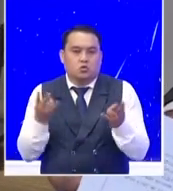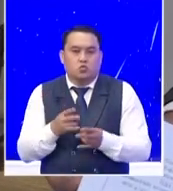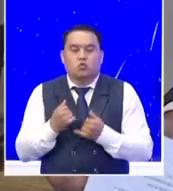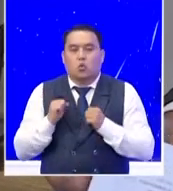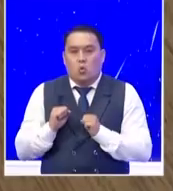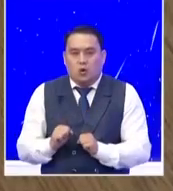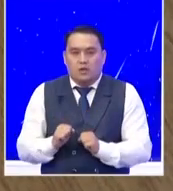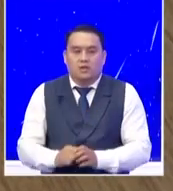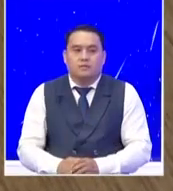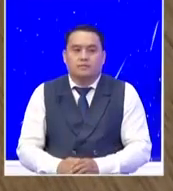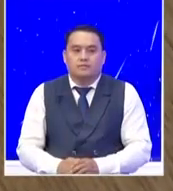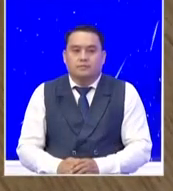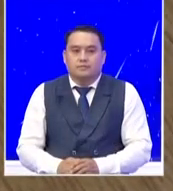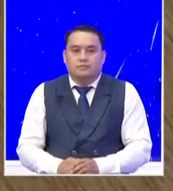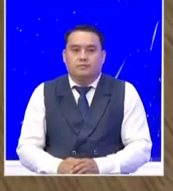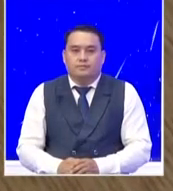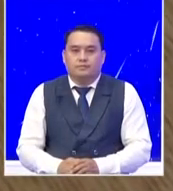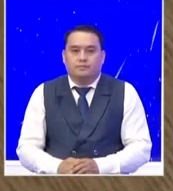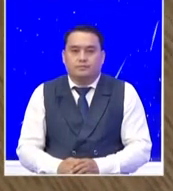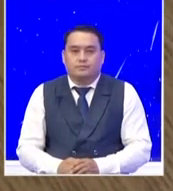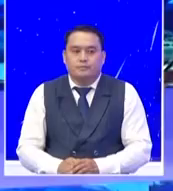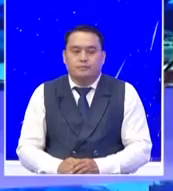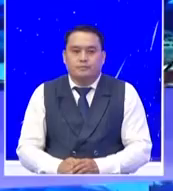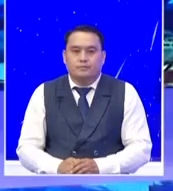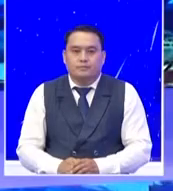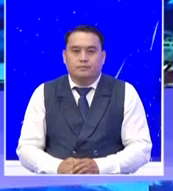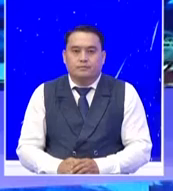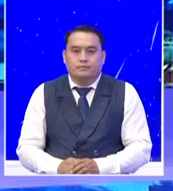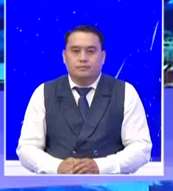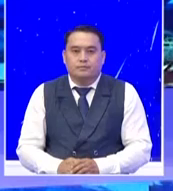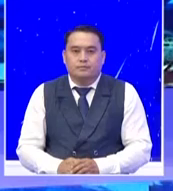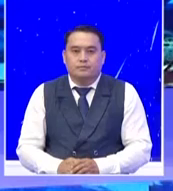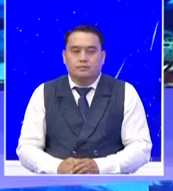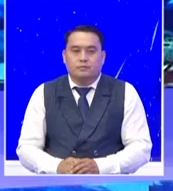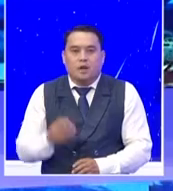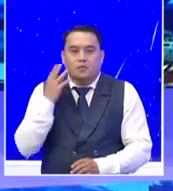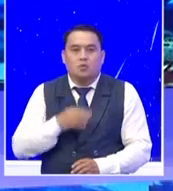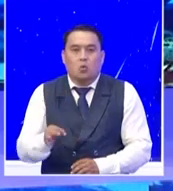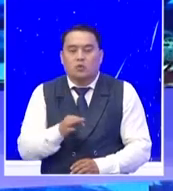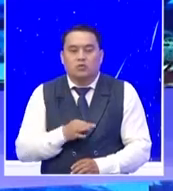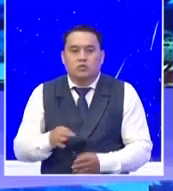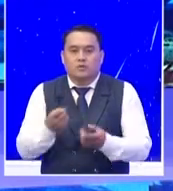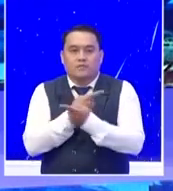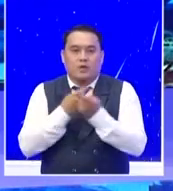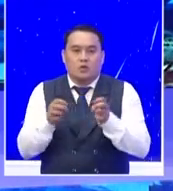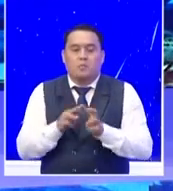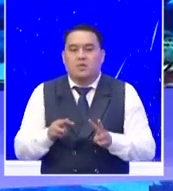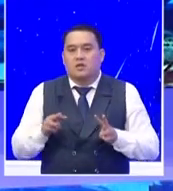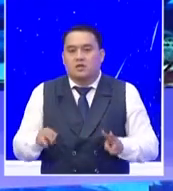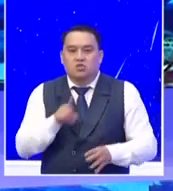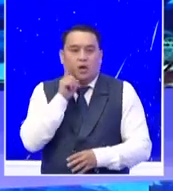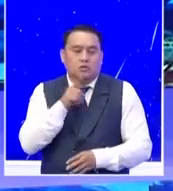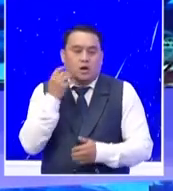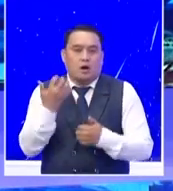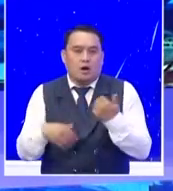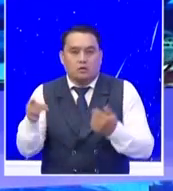қорғайды. Меруерт Қыдырбайқызы, Әсет Бекбатыр, Жетісу телеарнасы. Еліміздің ақпарат және қоғамдық даму министрлігі жастар